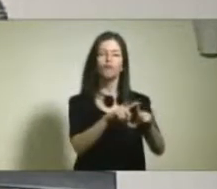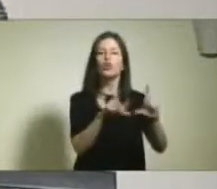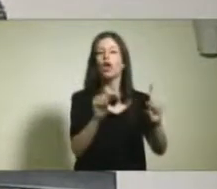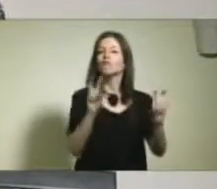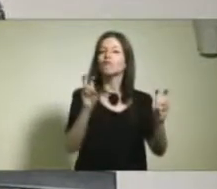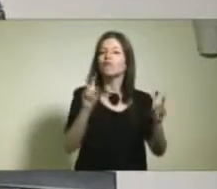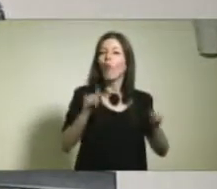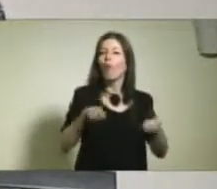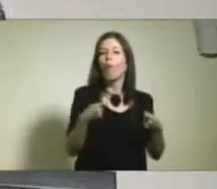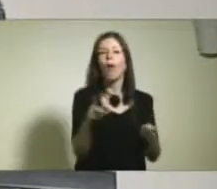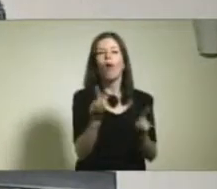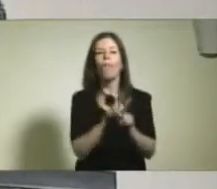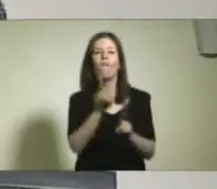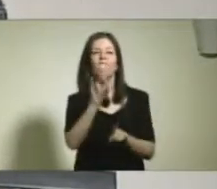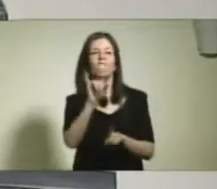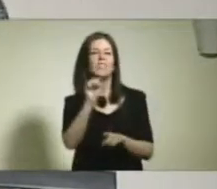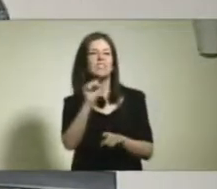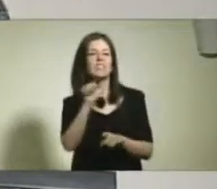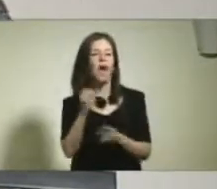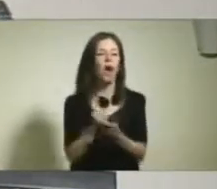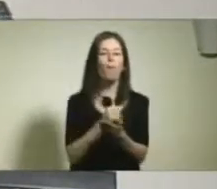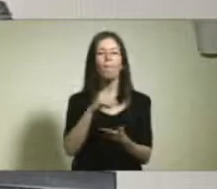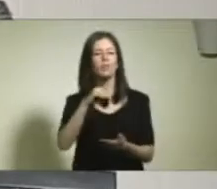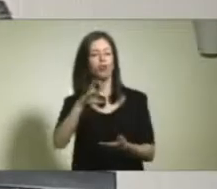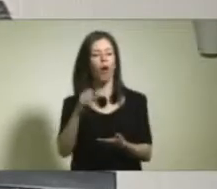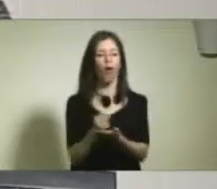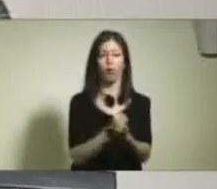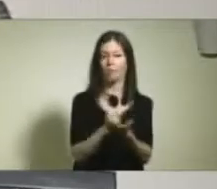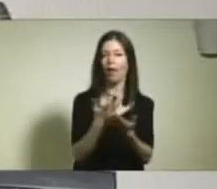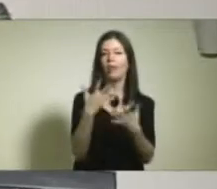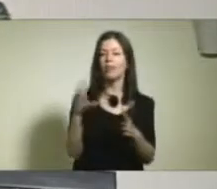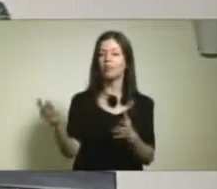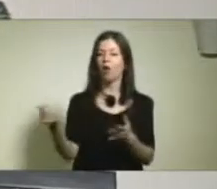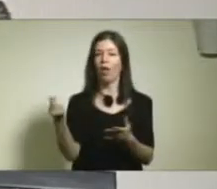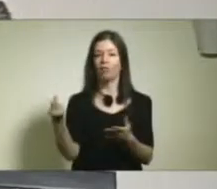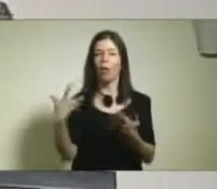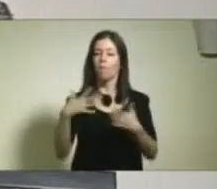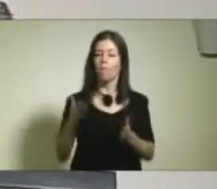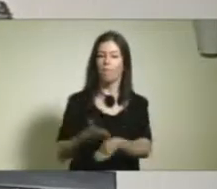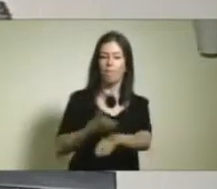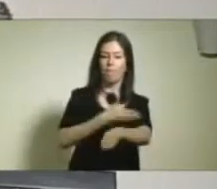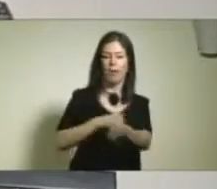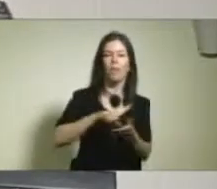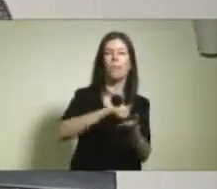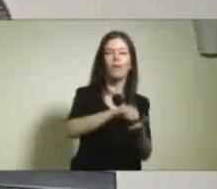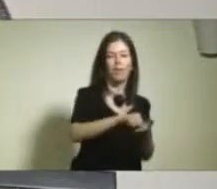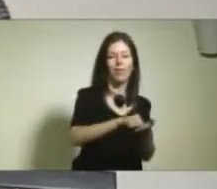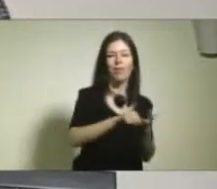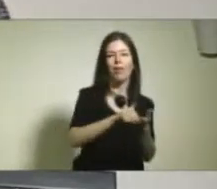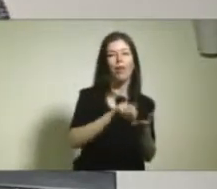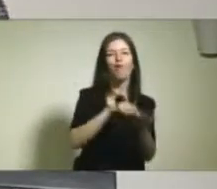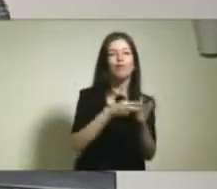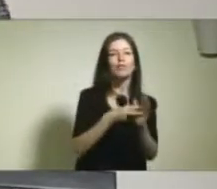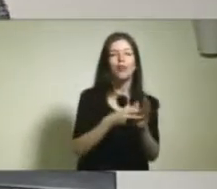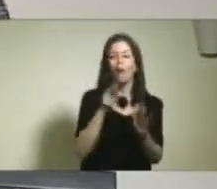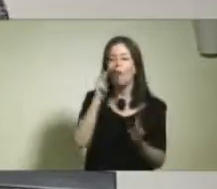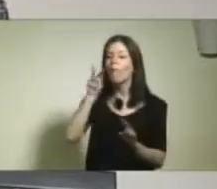normale, comme une Visa, comme une Mastercard, qui sera prépayée, donc il y aura une somme dessus, et comme ça, on ne verra pas que le client est